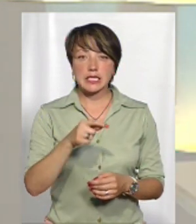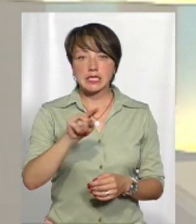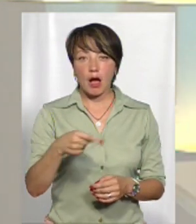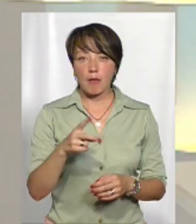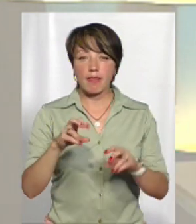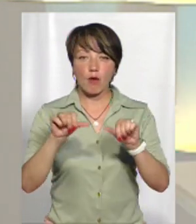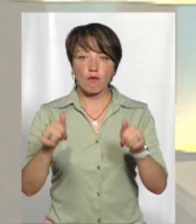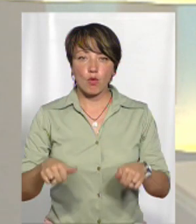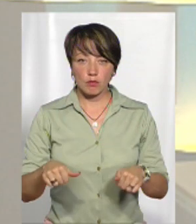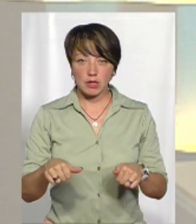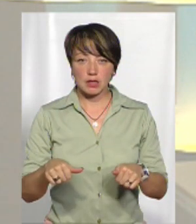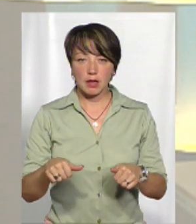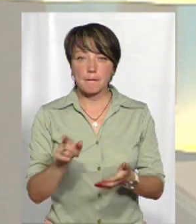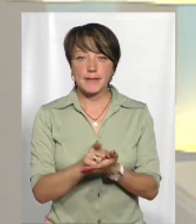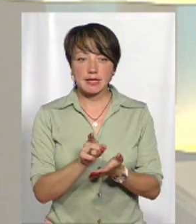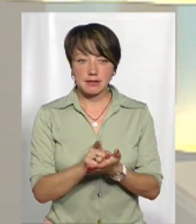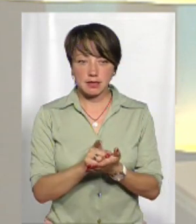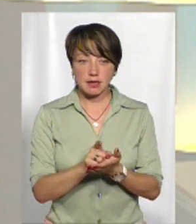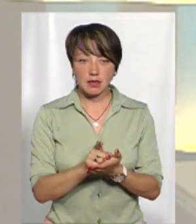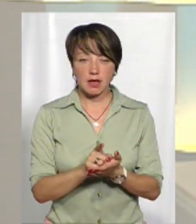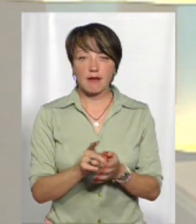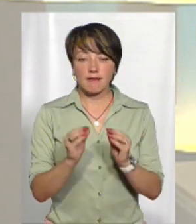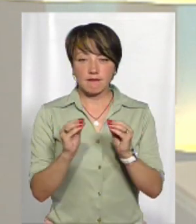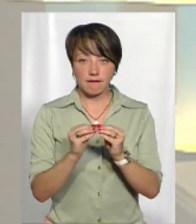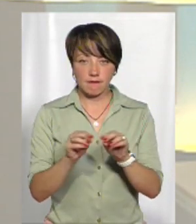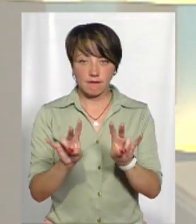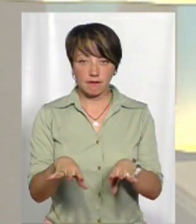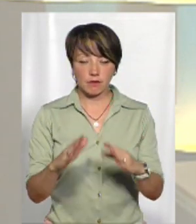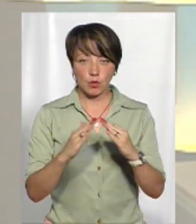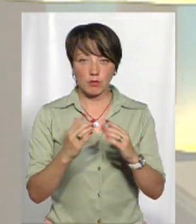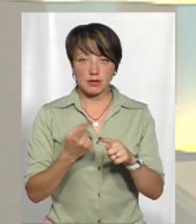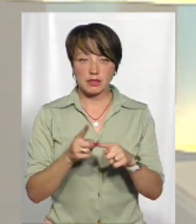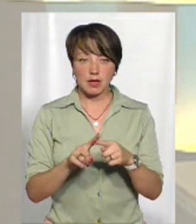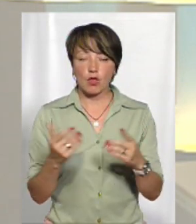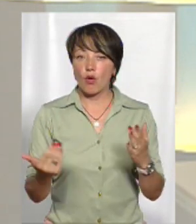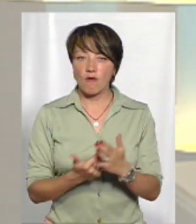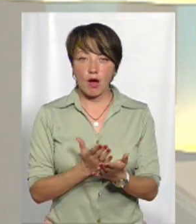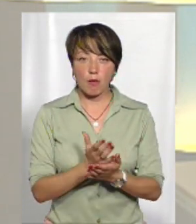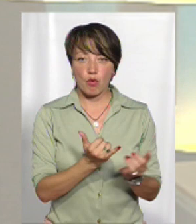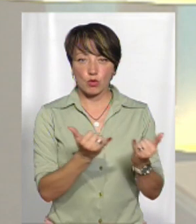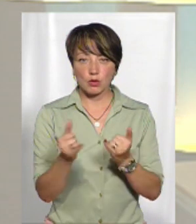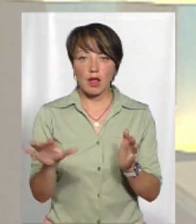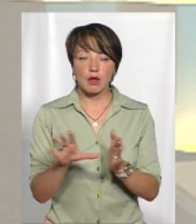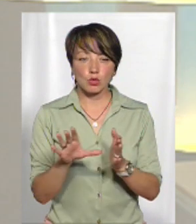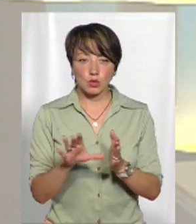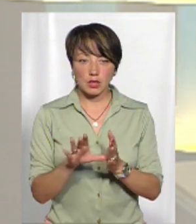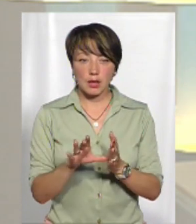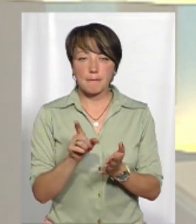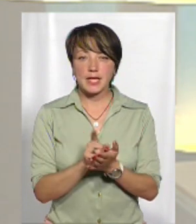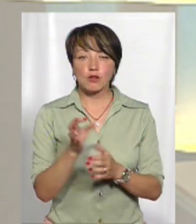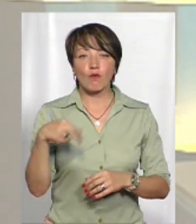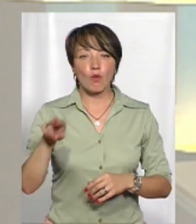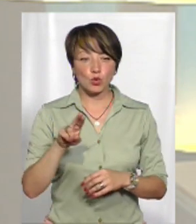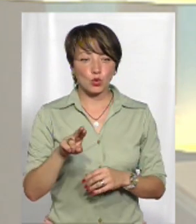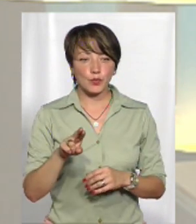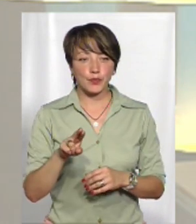запит на оформлення пенсії, не виходячи з дому. Це нова послуга електронна